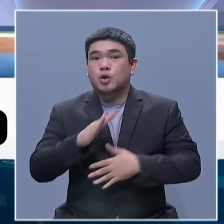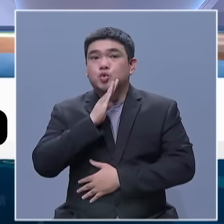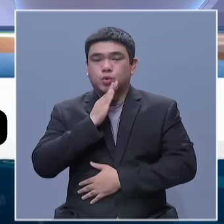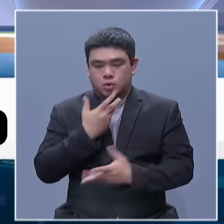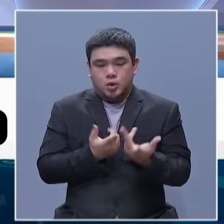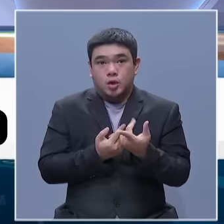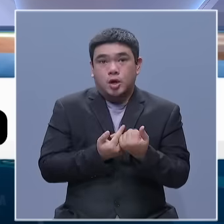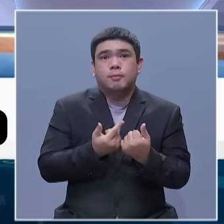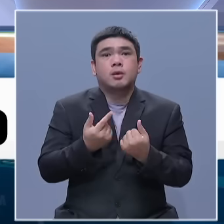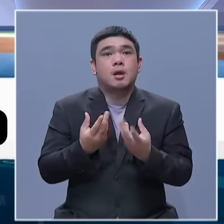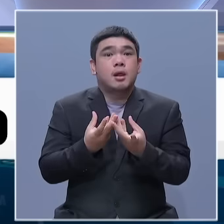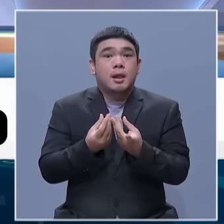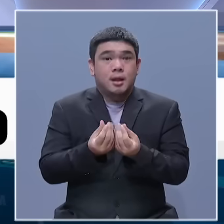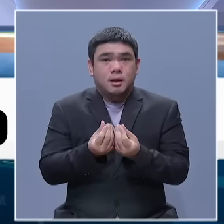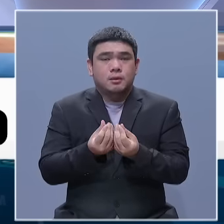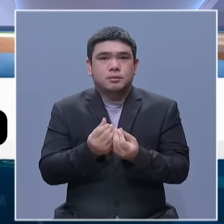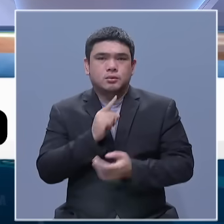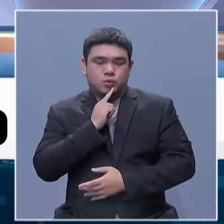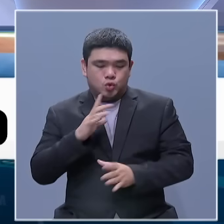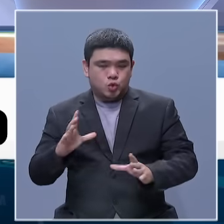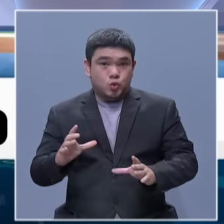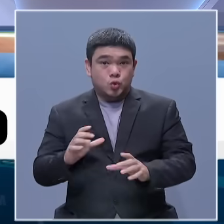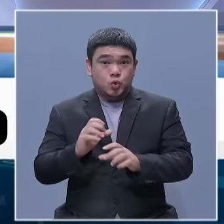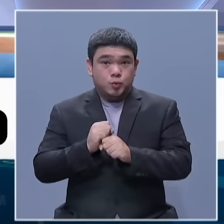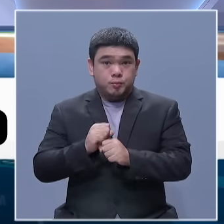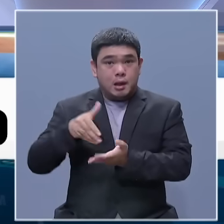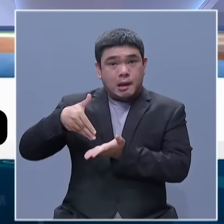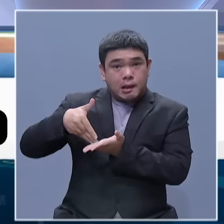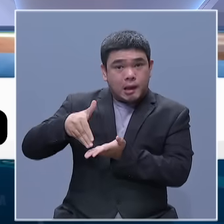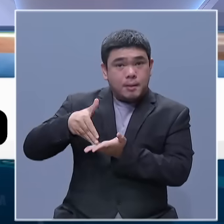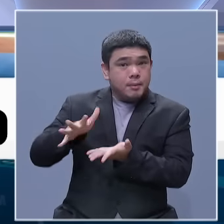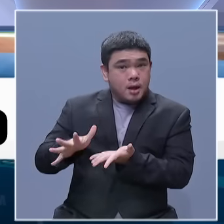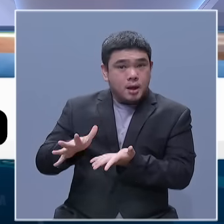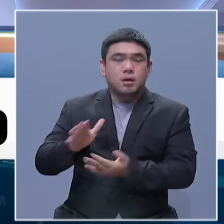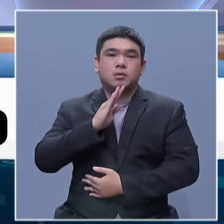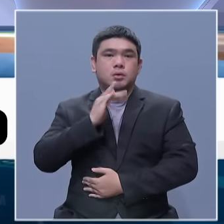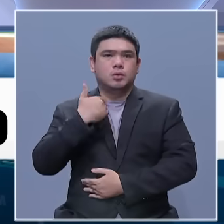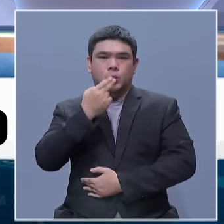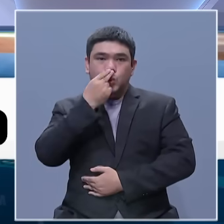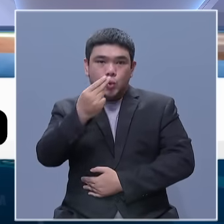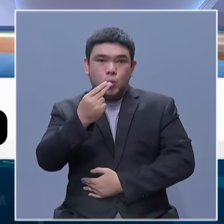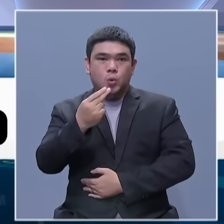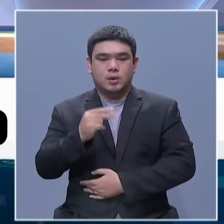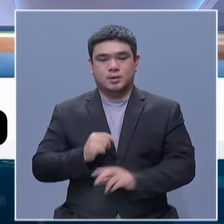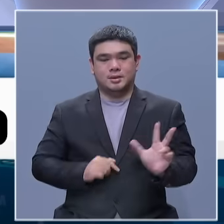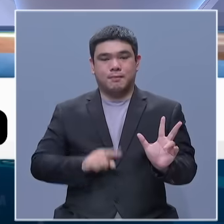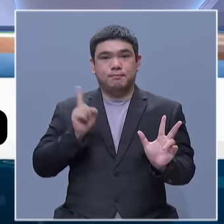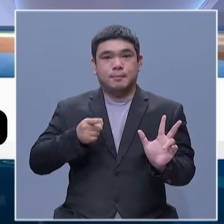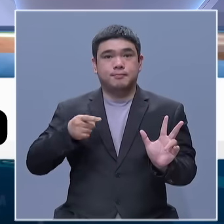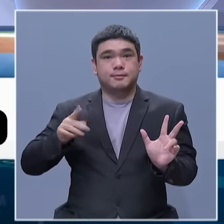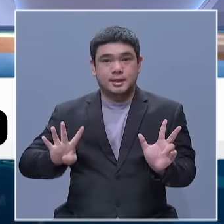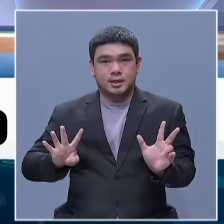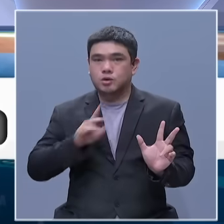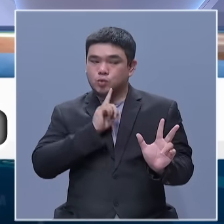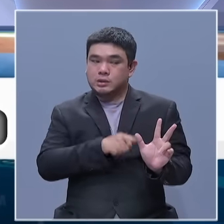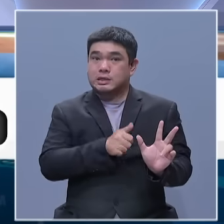เลขในการที่จะเคาะว่าจะสามารถขับออกจากพรรคหรือไม่ได้อย่างไร ครับ เขายึดตัวเลขที่3ใน4ของส.ส.